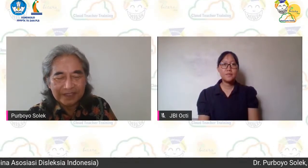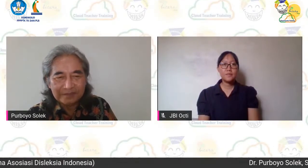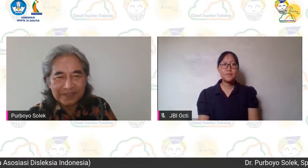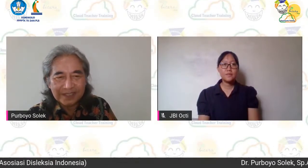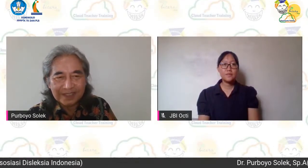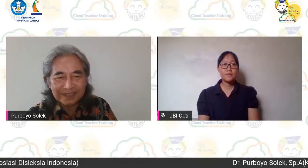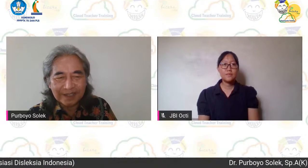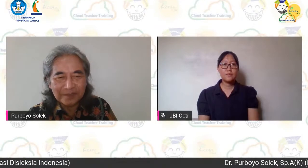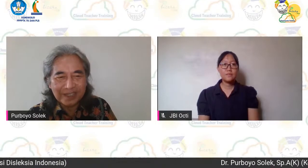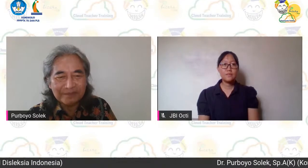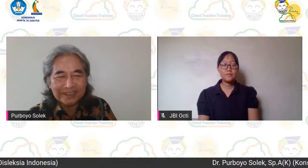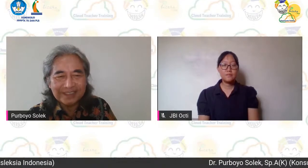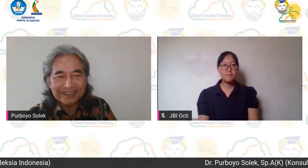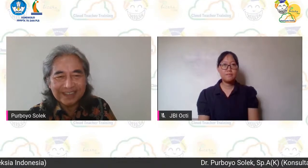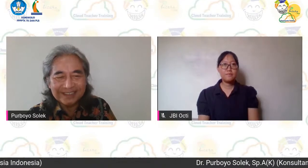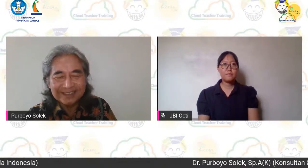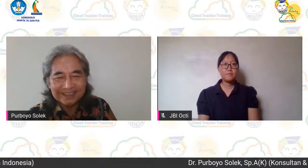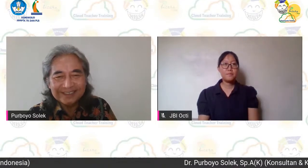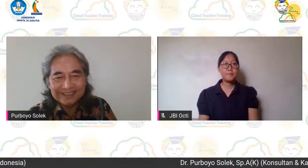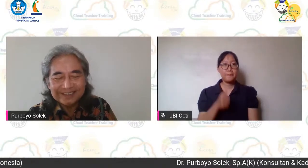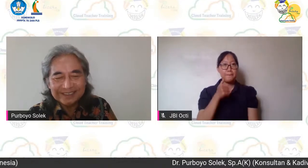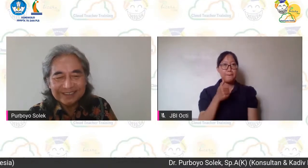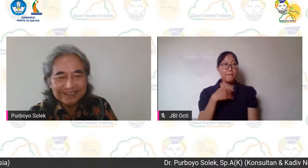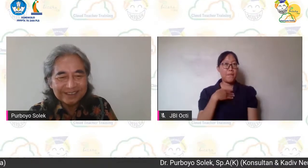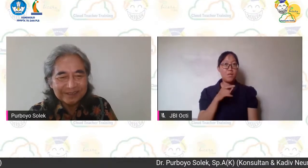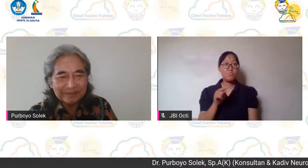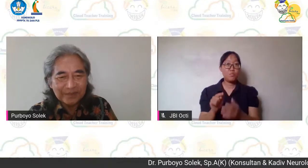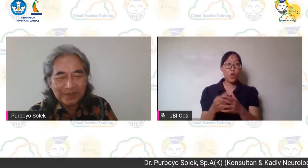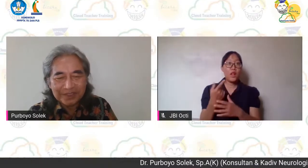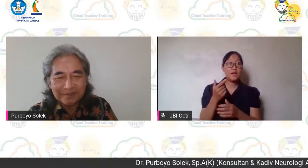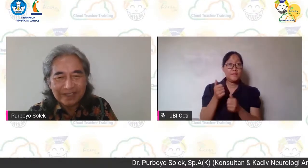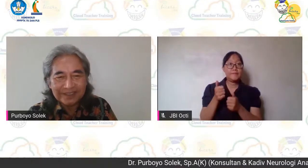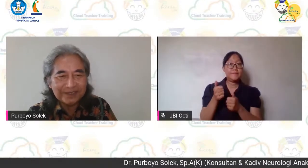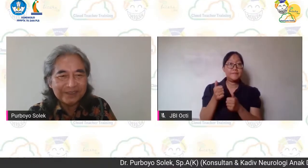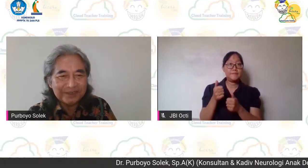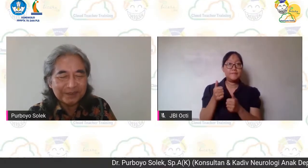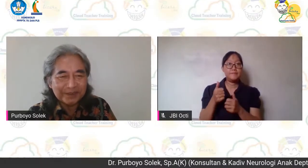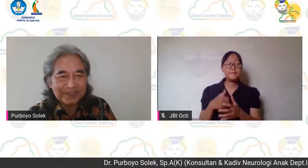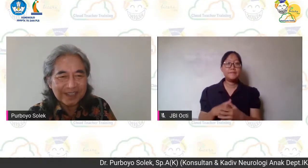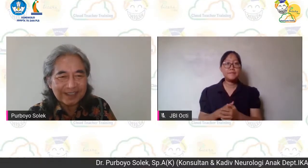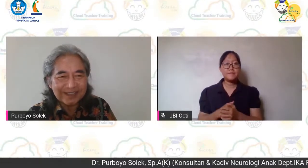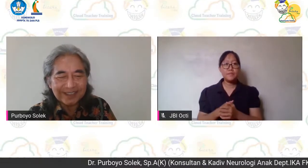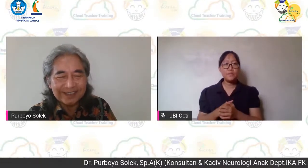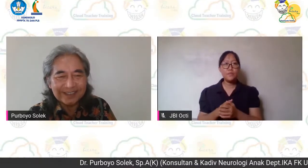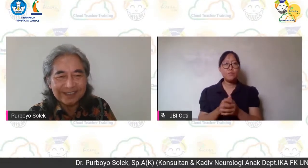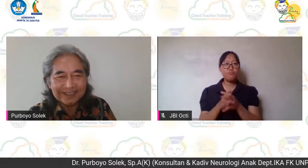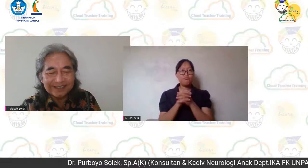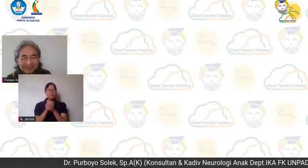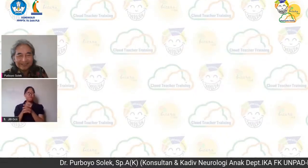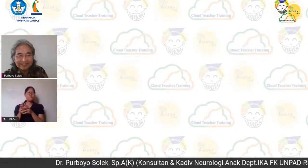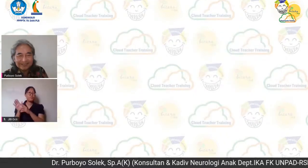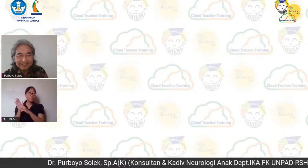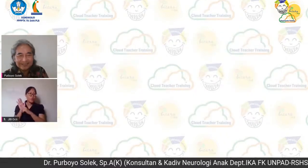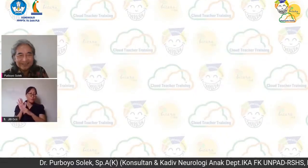Ya, baik, bisa kita mulai mungkin ya. Mohon dibantu untuk share